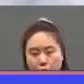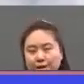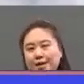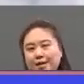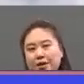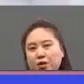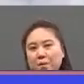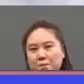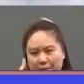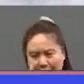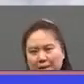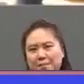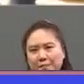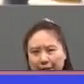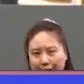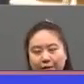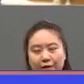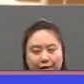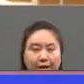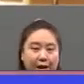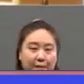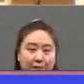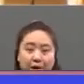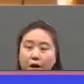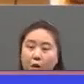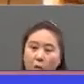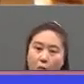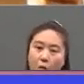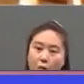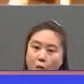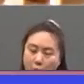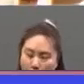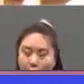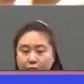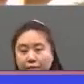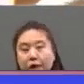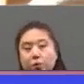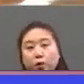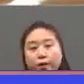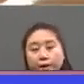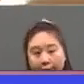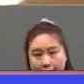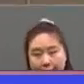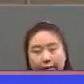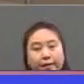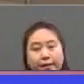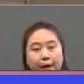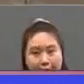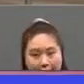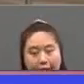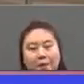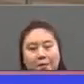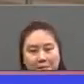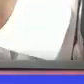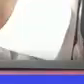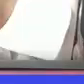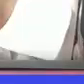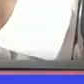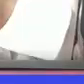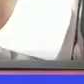หลักร้อยหลักพันใช่ไหมอาจารย ์ใช่ครับใช่ครับโดยเฉพาะในกรุงเทพจะเป็นแบบนั้นจะมีปัญหาแบบนี้ค่อนข้างเยอะเพราะว่